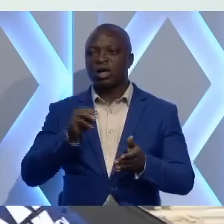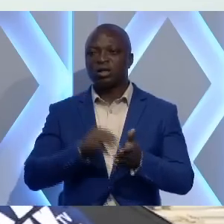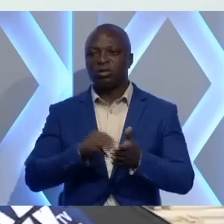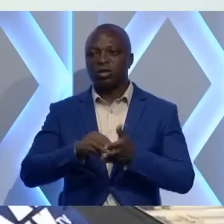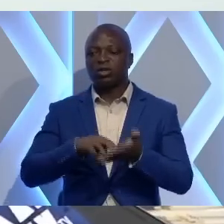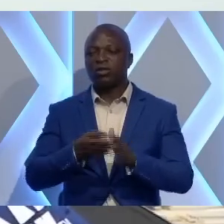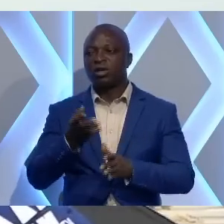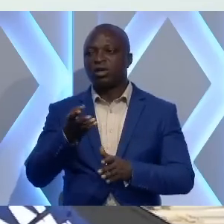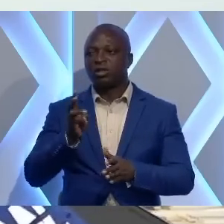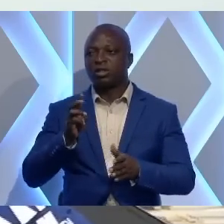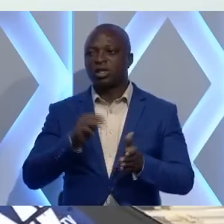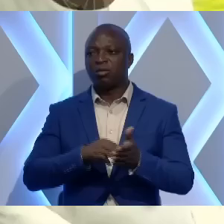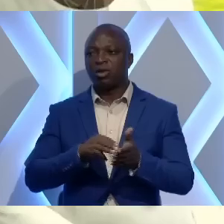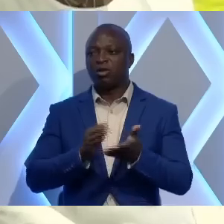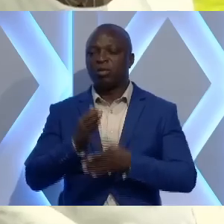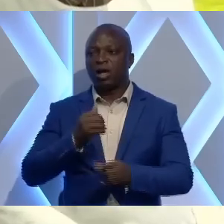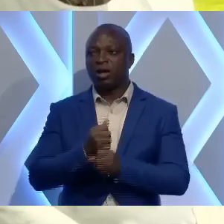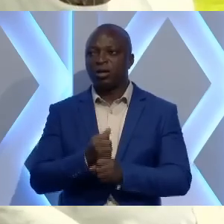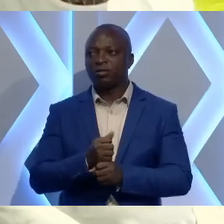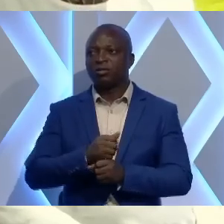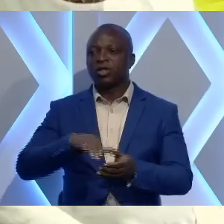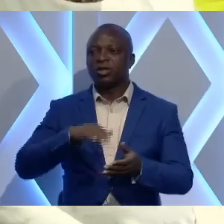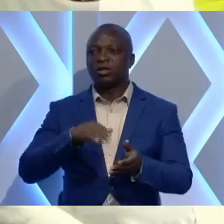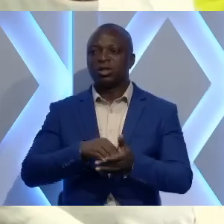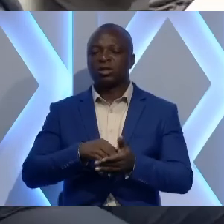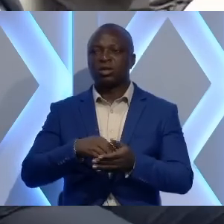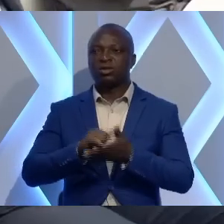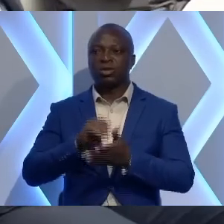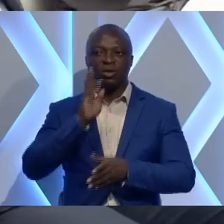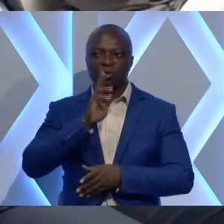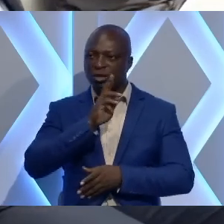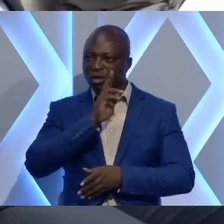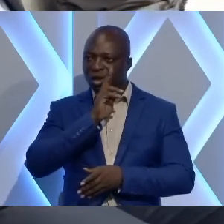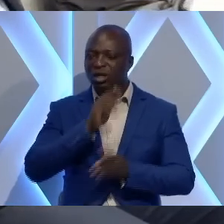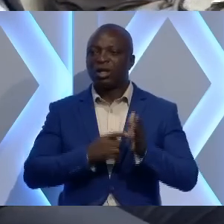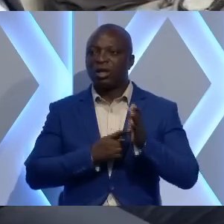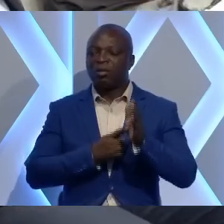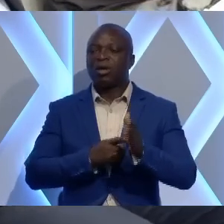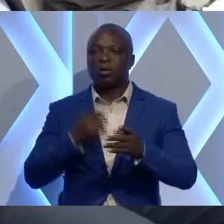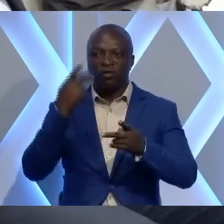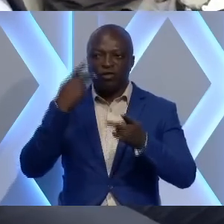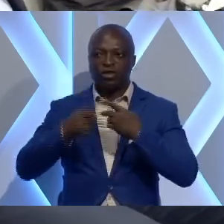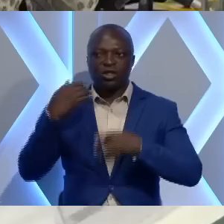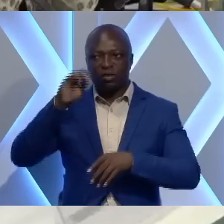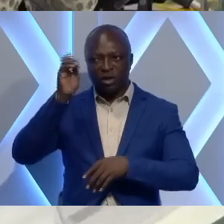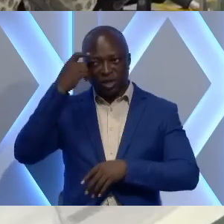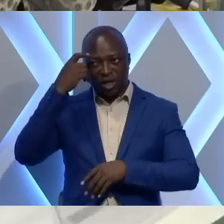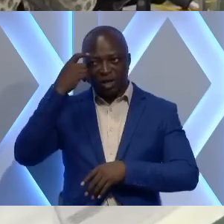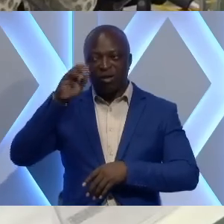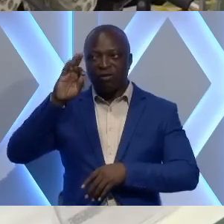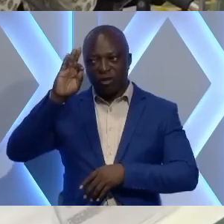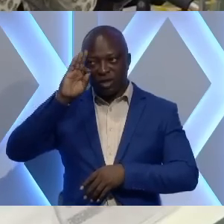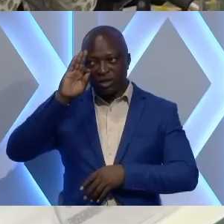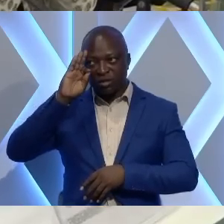fait 600 millions. La centrale solaire de l'hôtel Sarakawa incarne une vision du chef de l'État, Foriso